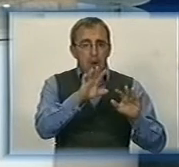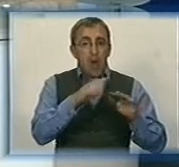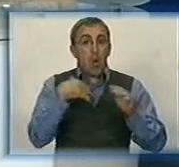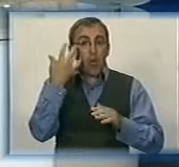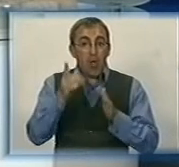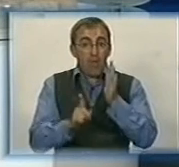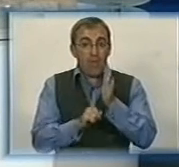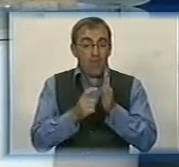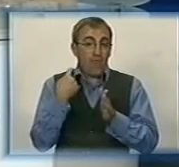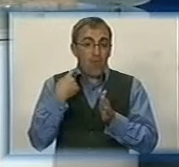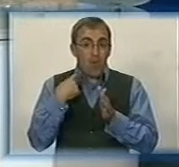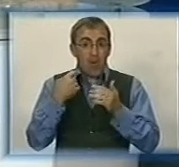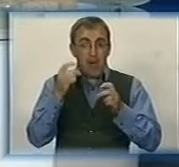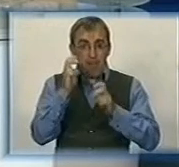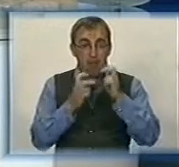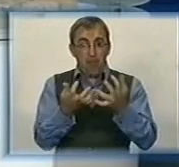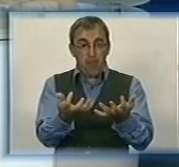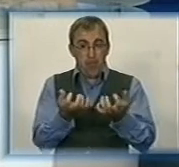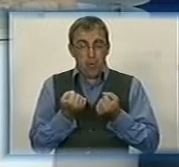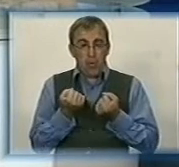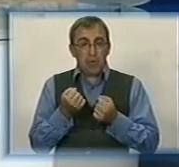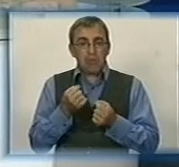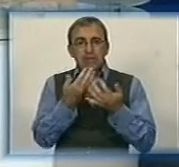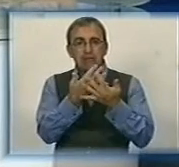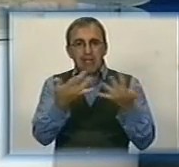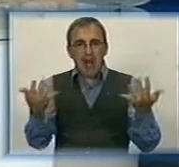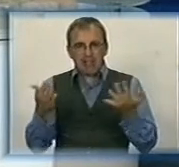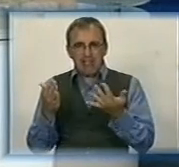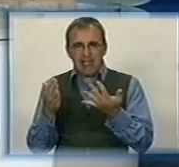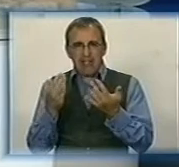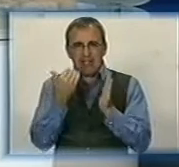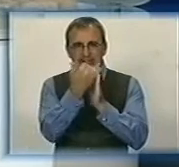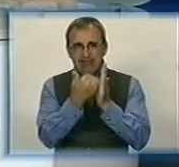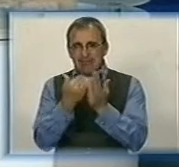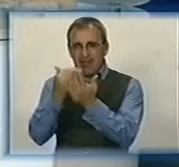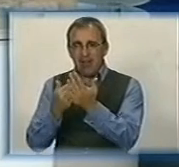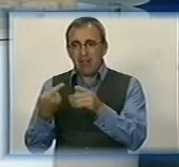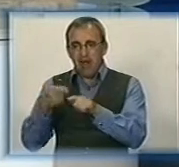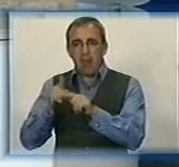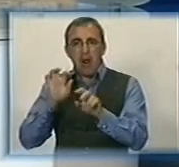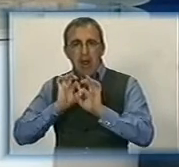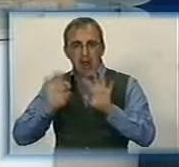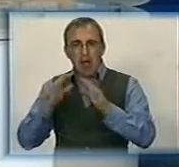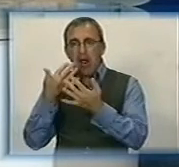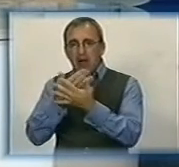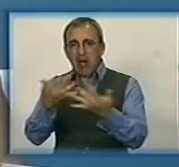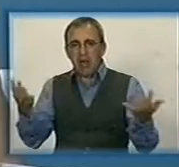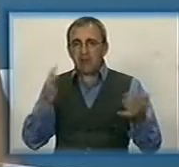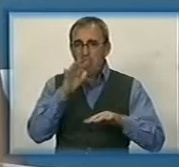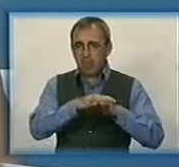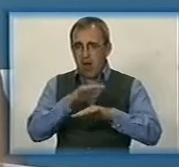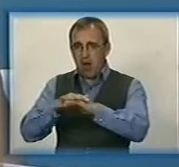в Кировограде, предприятие получает там с разных систем данную информацию, с разных банков, и,